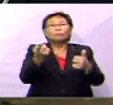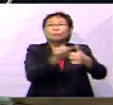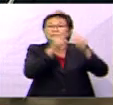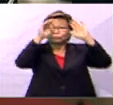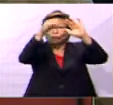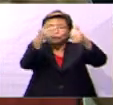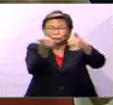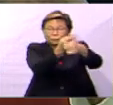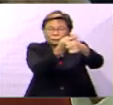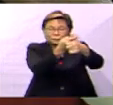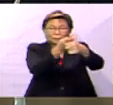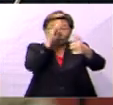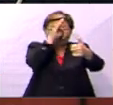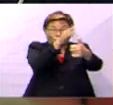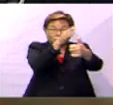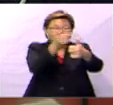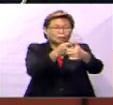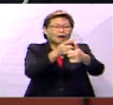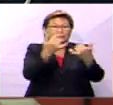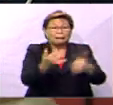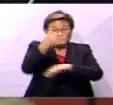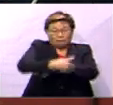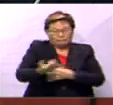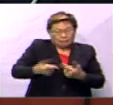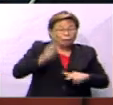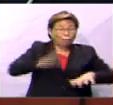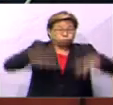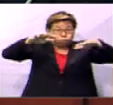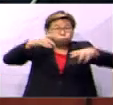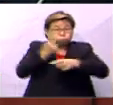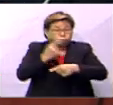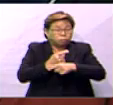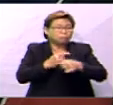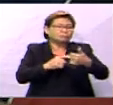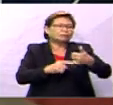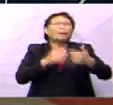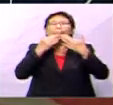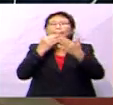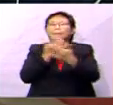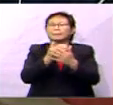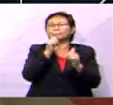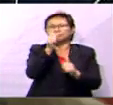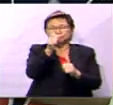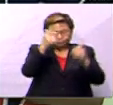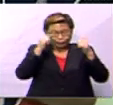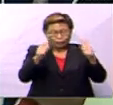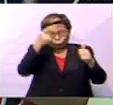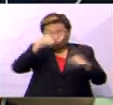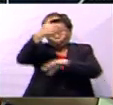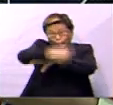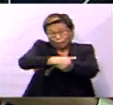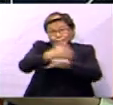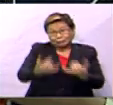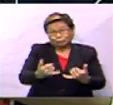tentang difahamkan pada malam ini akan berlaku air pasang besar. Tuan. Baik, untuk makluman pada malam